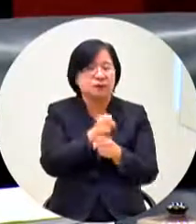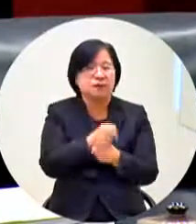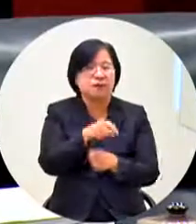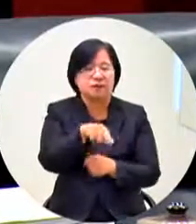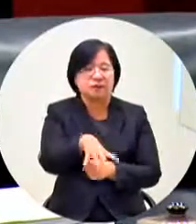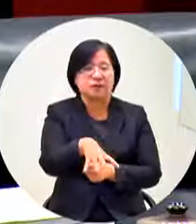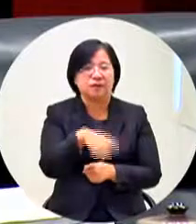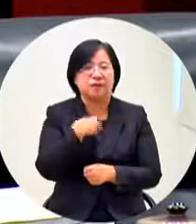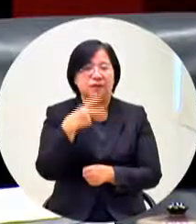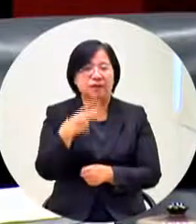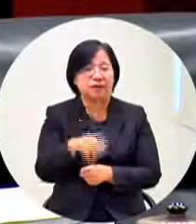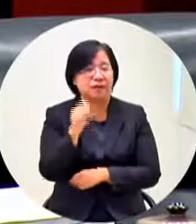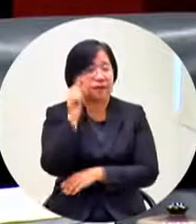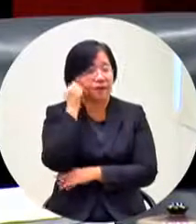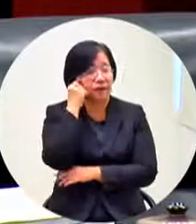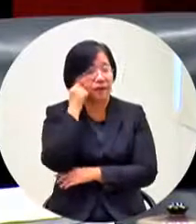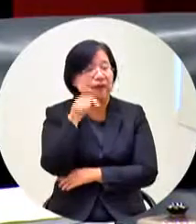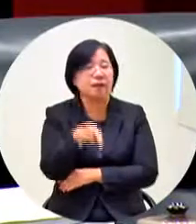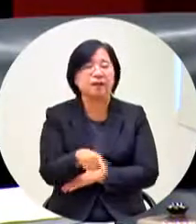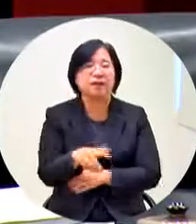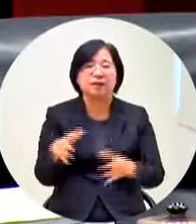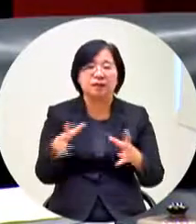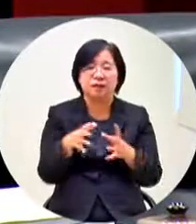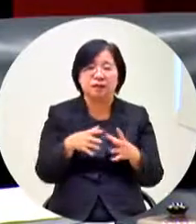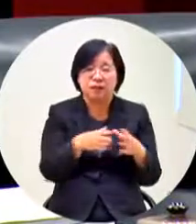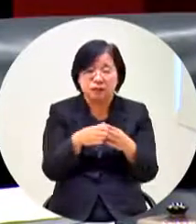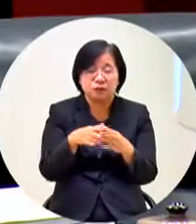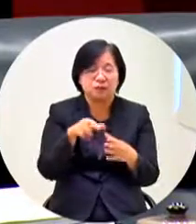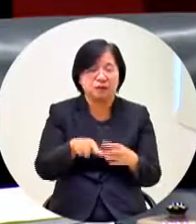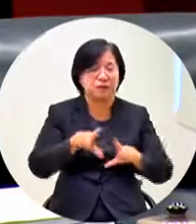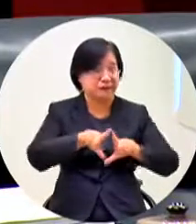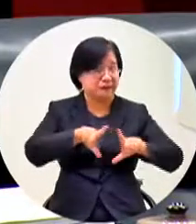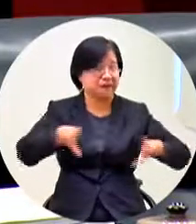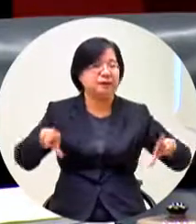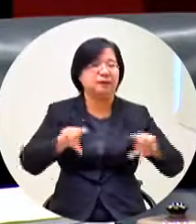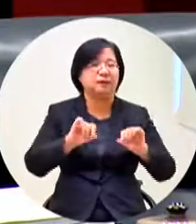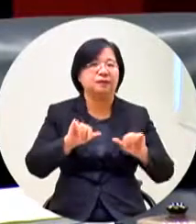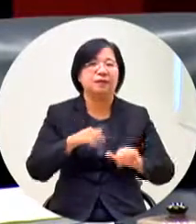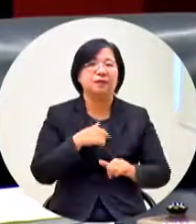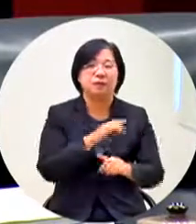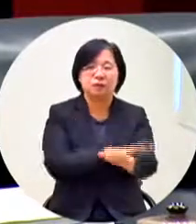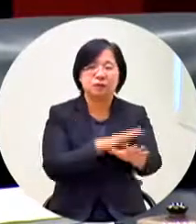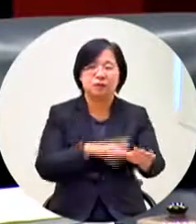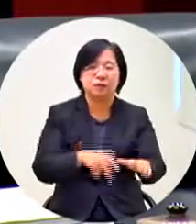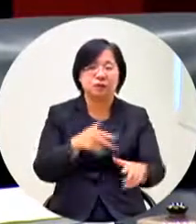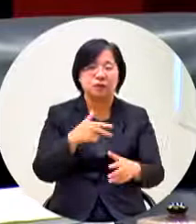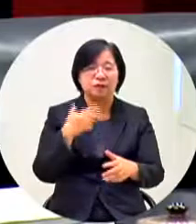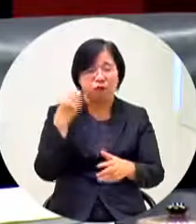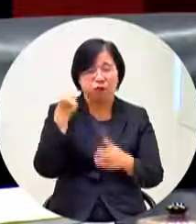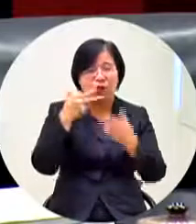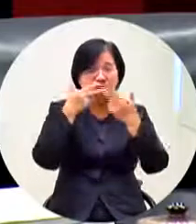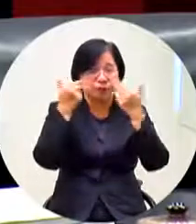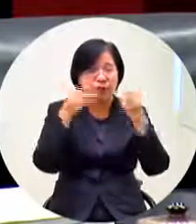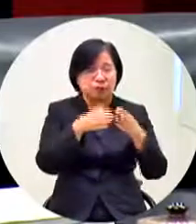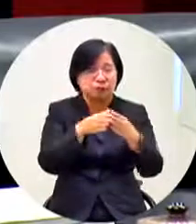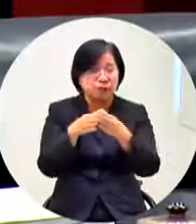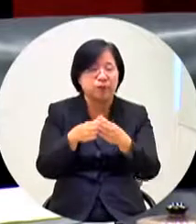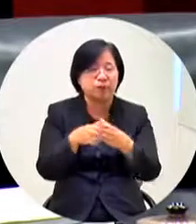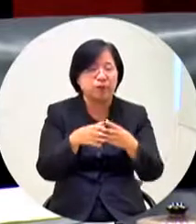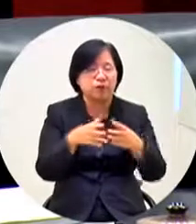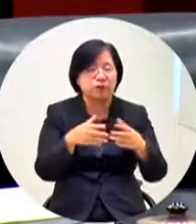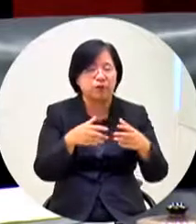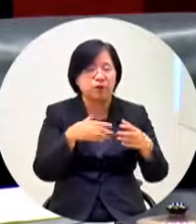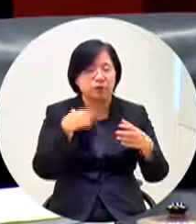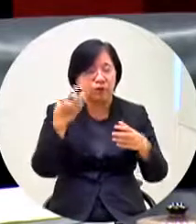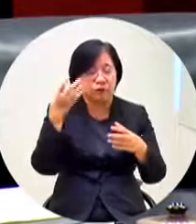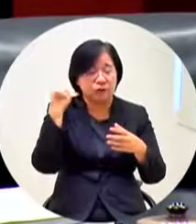还更希望的是说，在合群这么大的一个地方，因为其实我们左营旧部那边的长辈老化的老年化